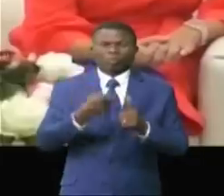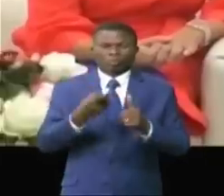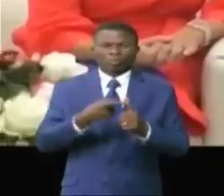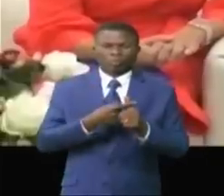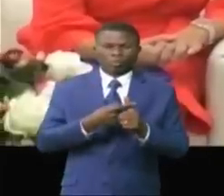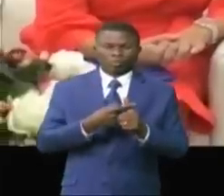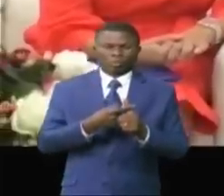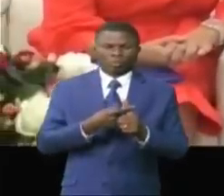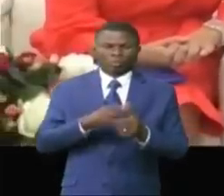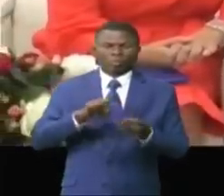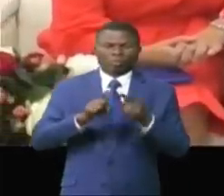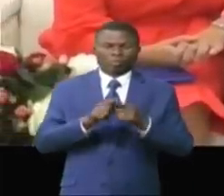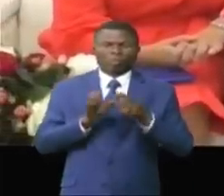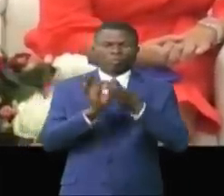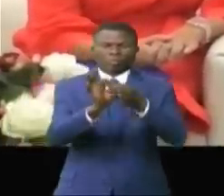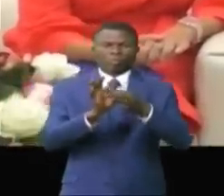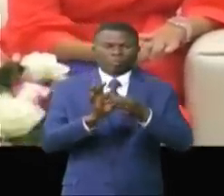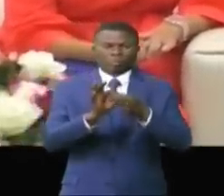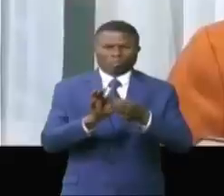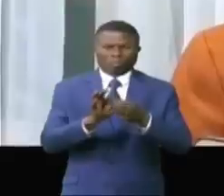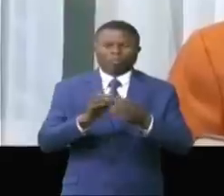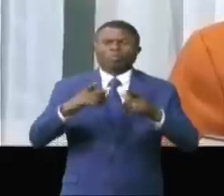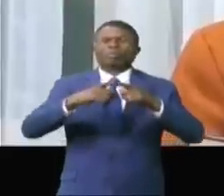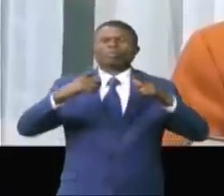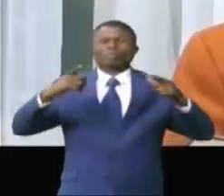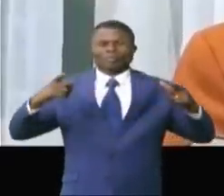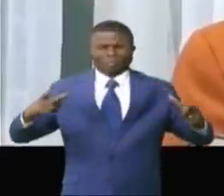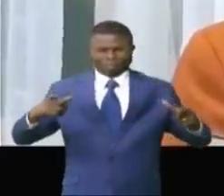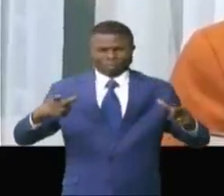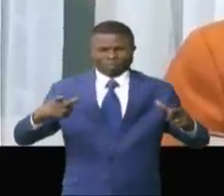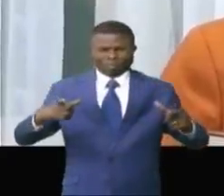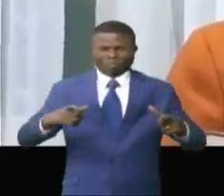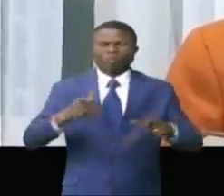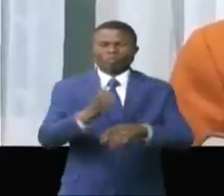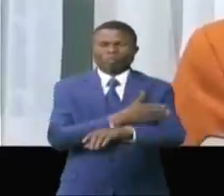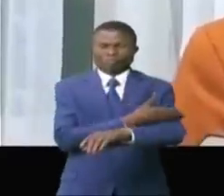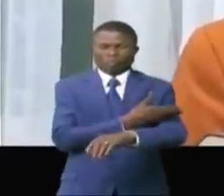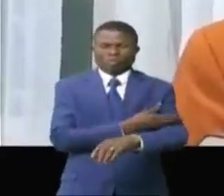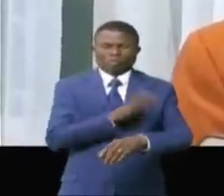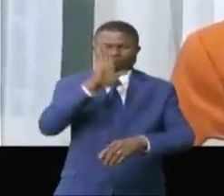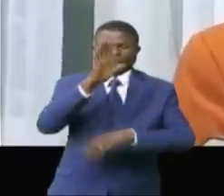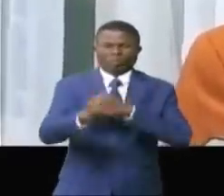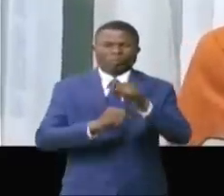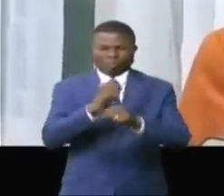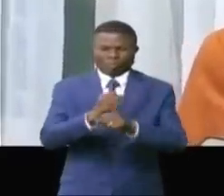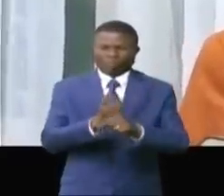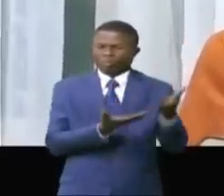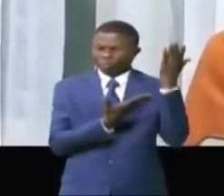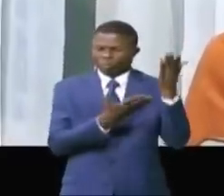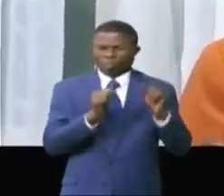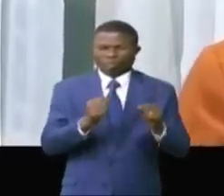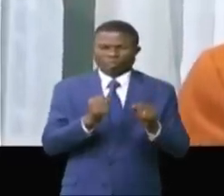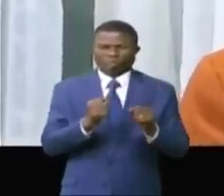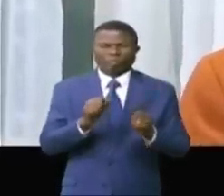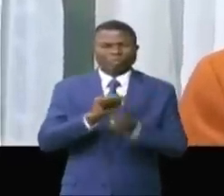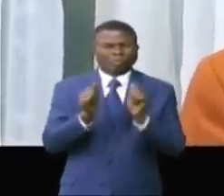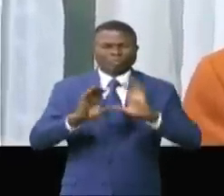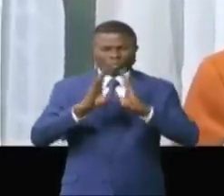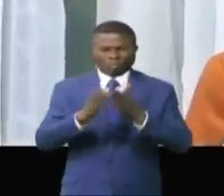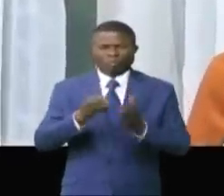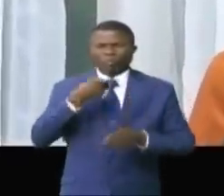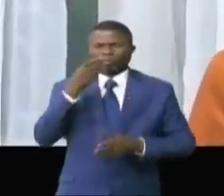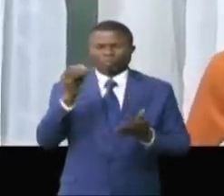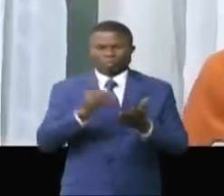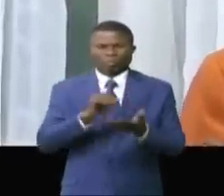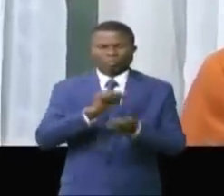notre programme de coopération qui est très large et qui a été relancé pour 5 ans, qui est très ambitieux dans toute une série de domaines. On a parlé